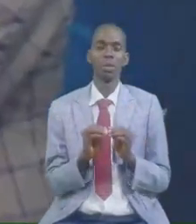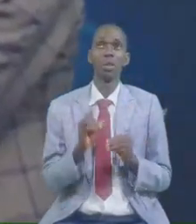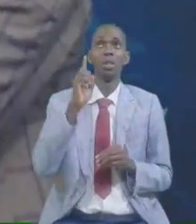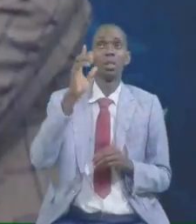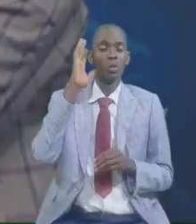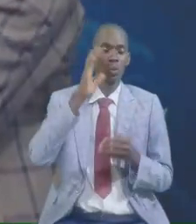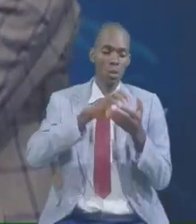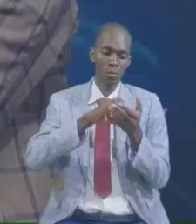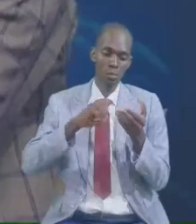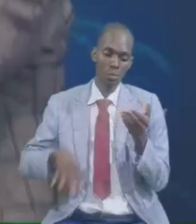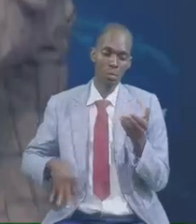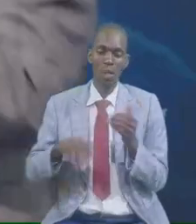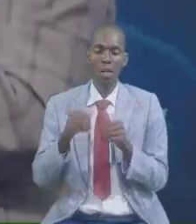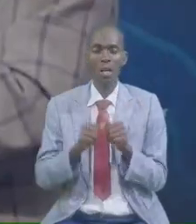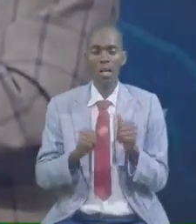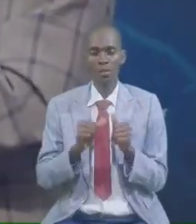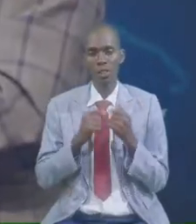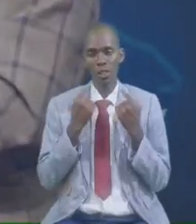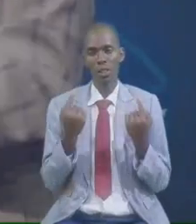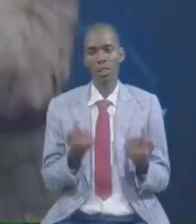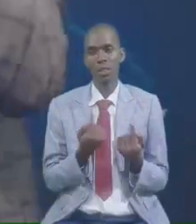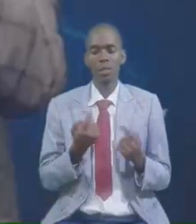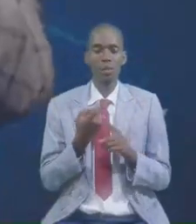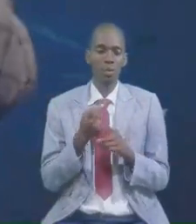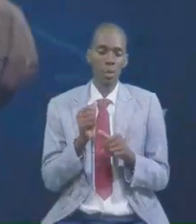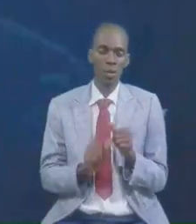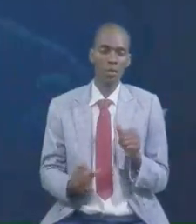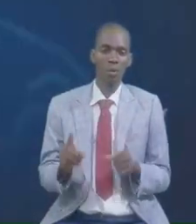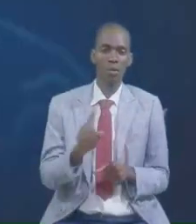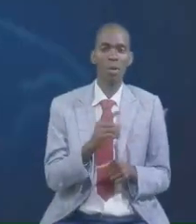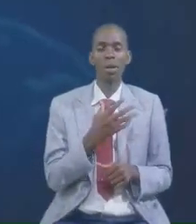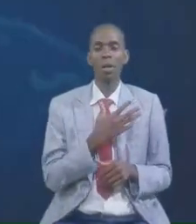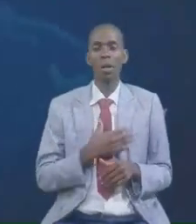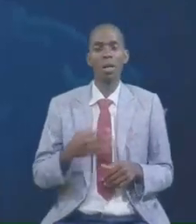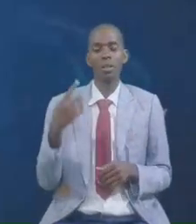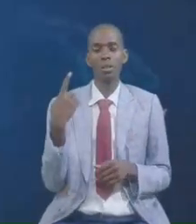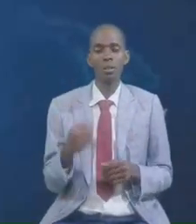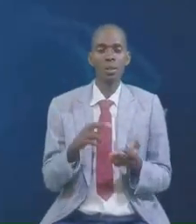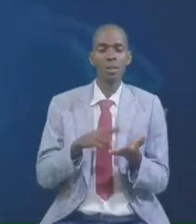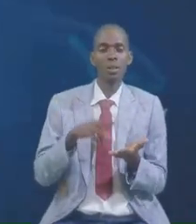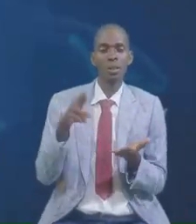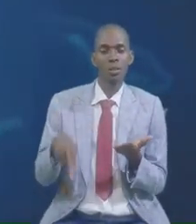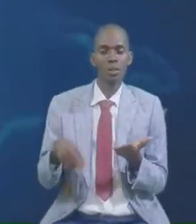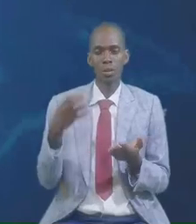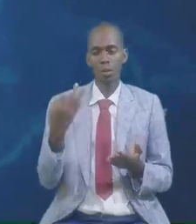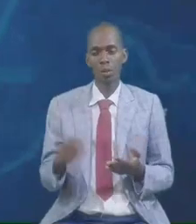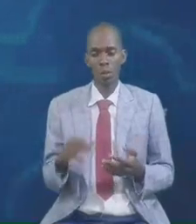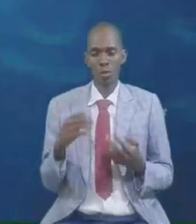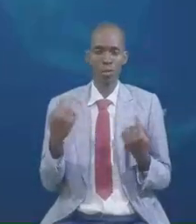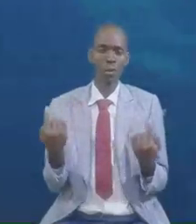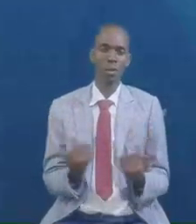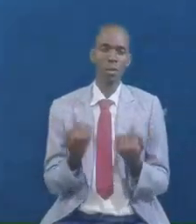Il ôtera tout péché de chacun et les conséquences du péché